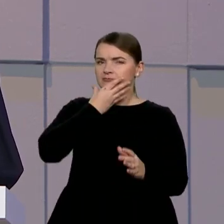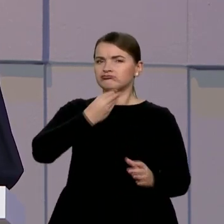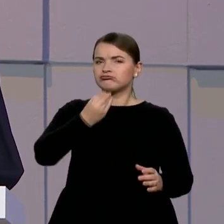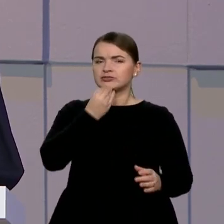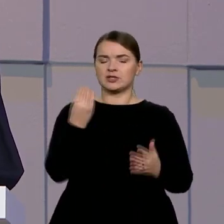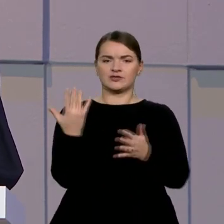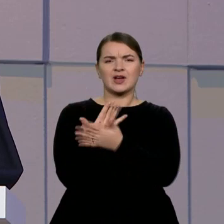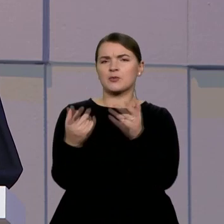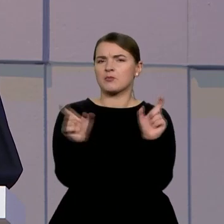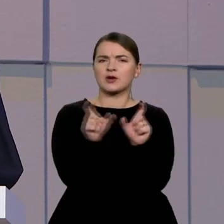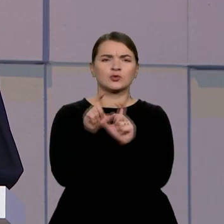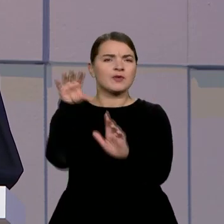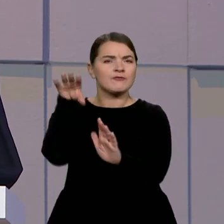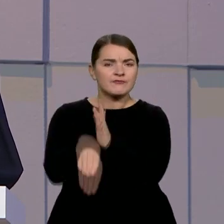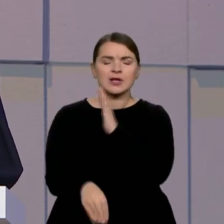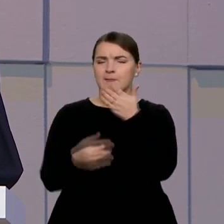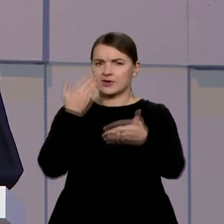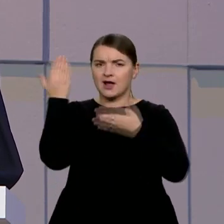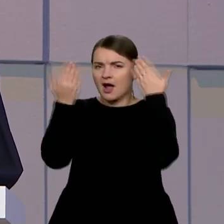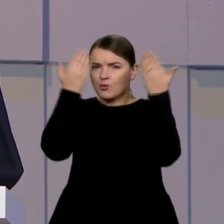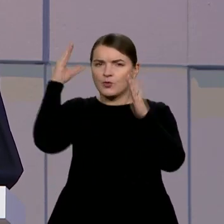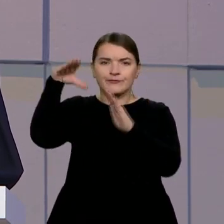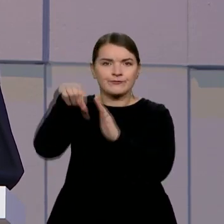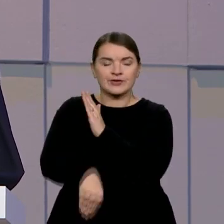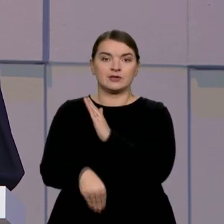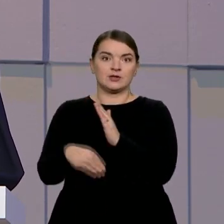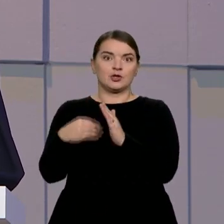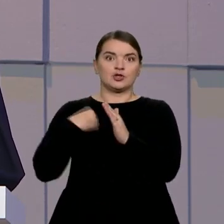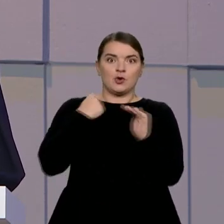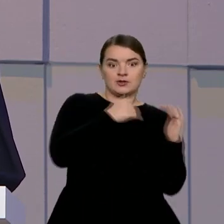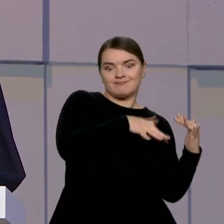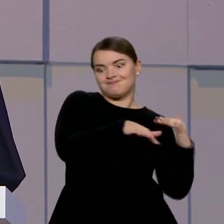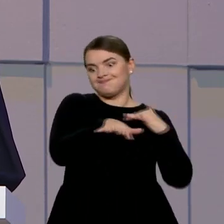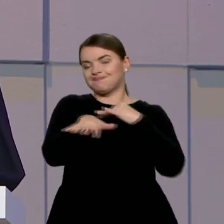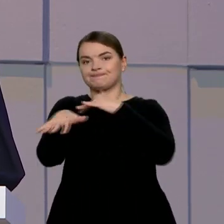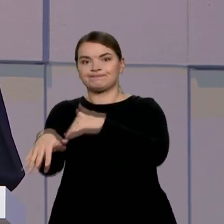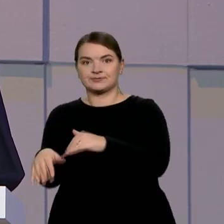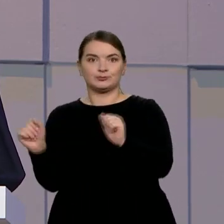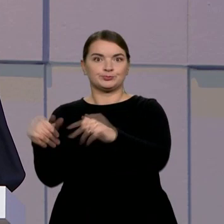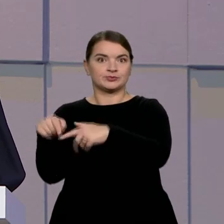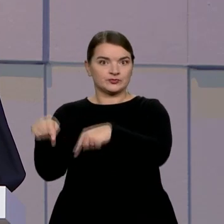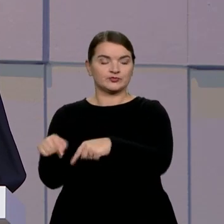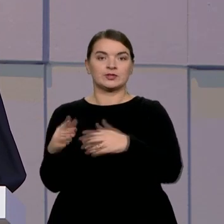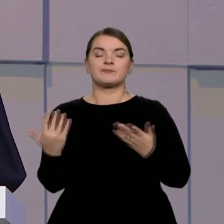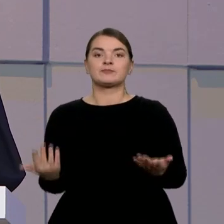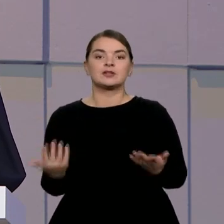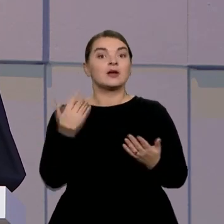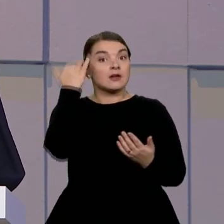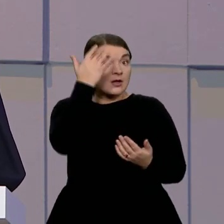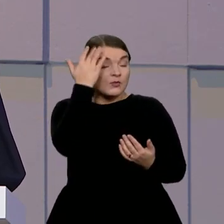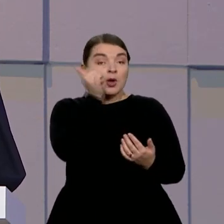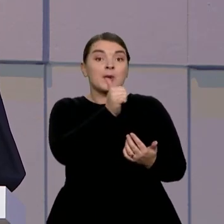įvairiausių parduotuvių, pramogų ir panašiai, ir iš tiesų žmonės ten pabyra. Bet galvojant apie tai, kad na, kaip galima